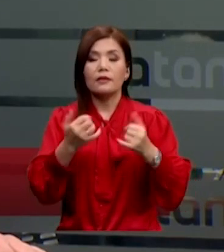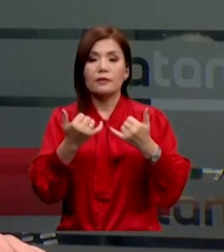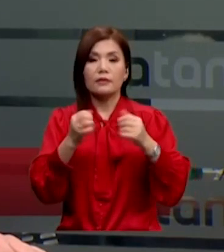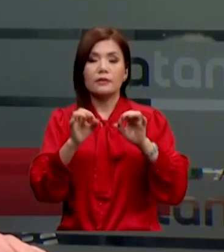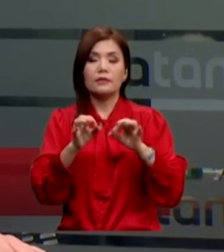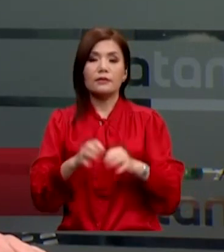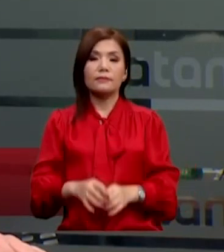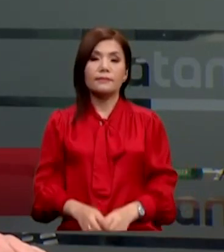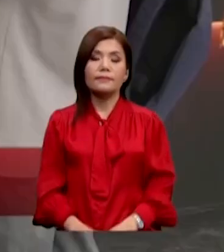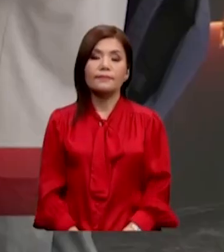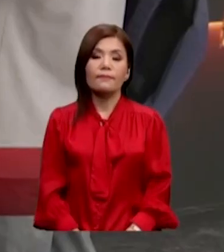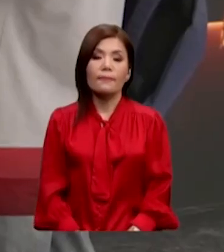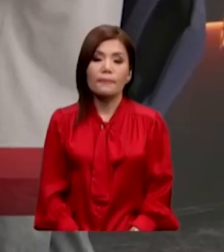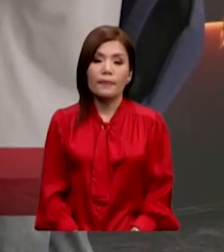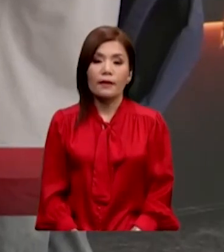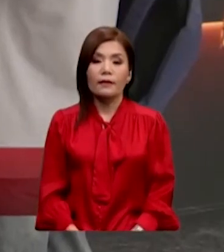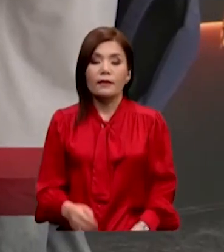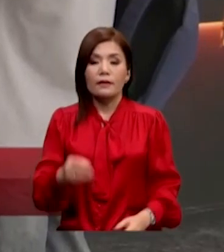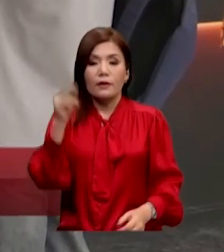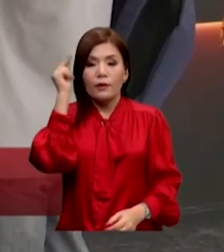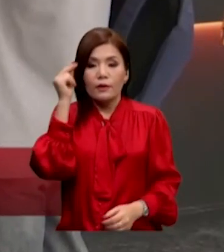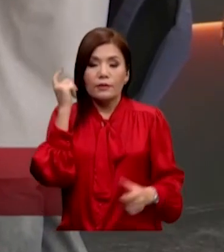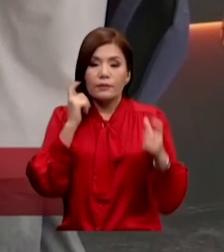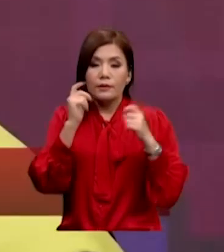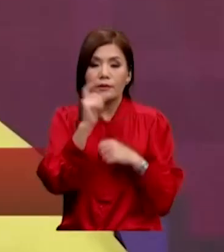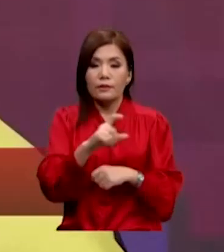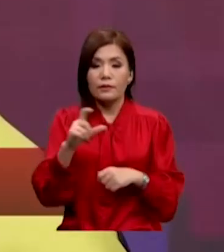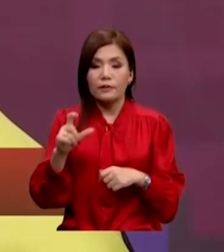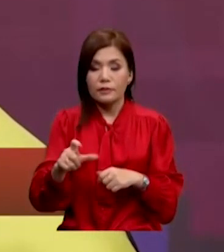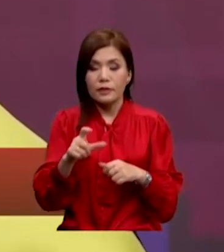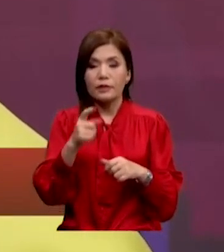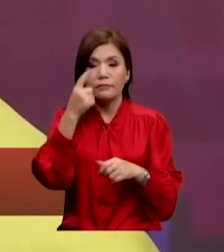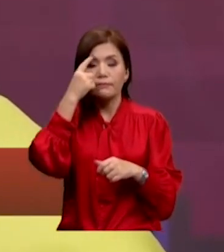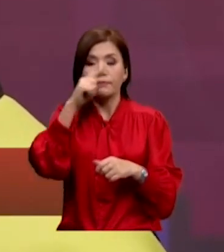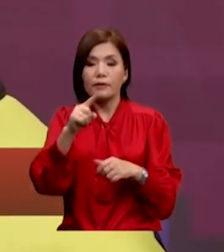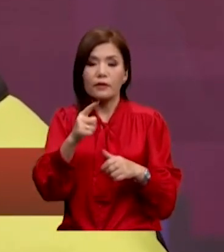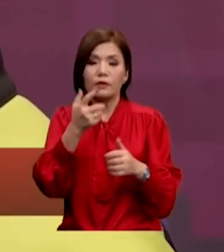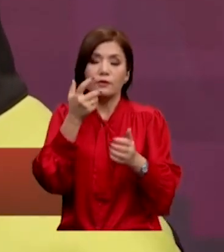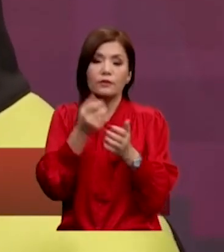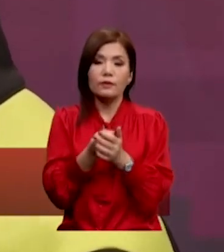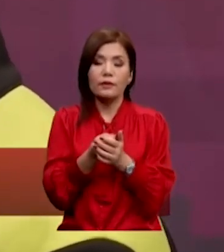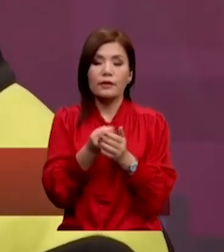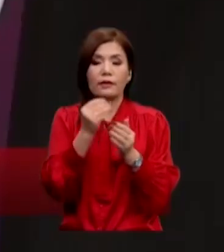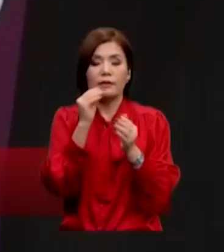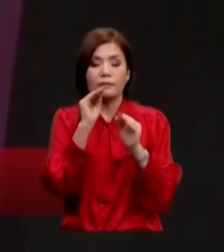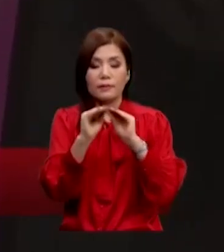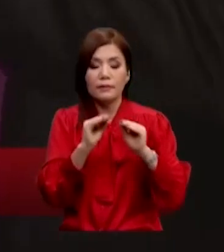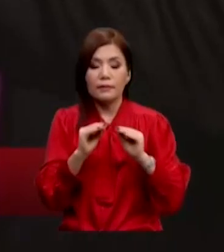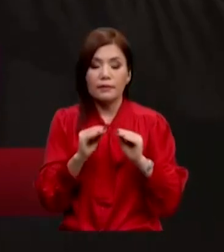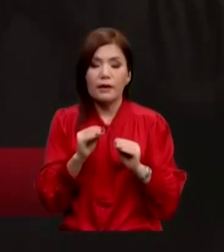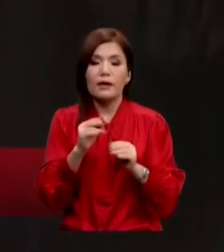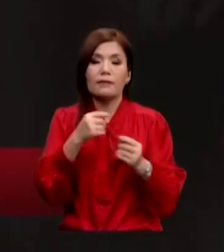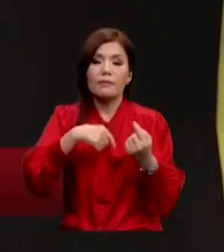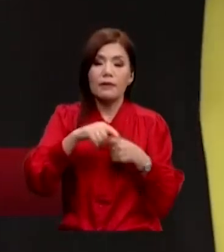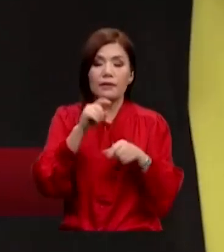материале. Студенты лаборатории GameLab при КБТУ уже заявили о себе, причем настолько громко, что уже получают